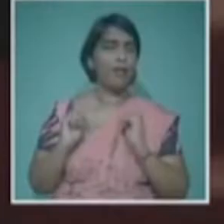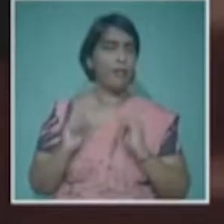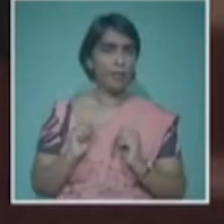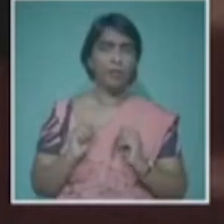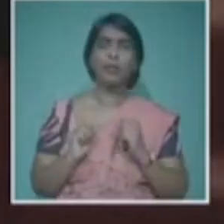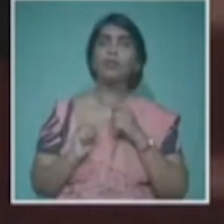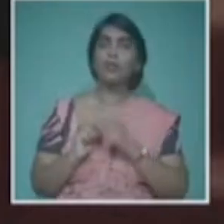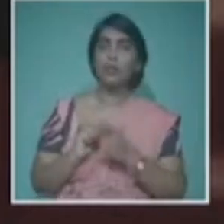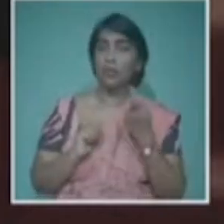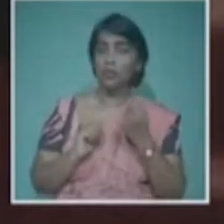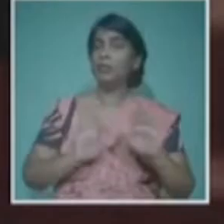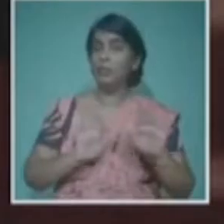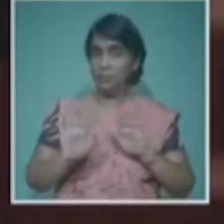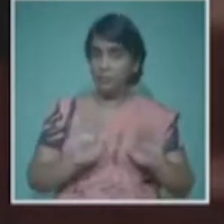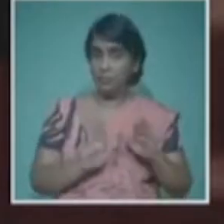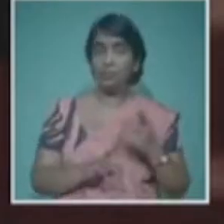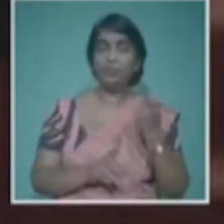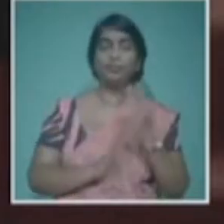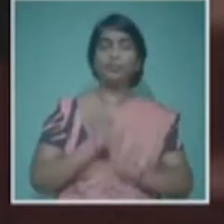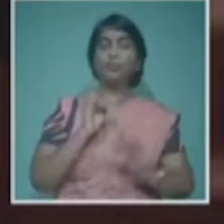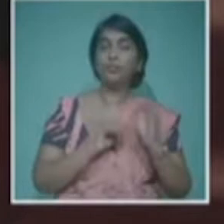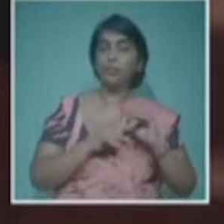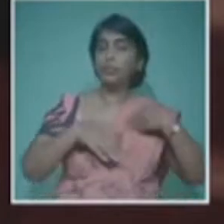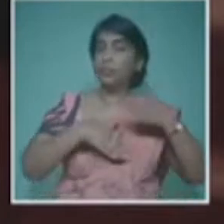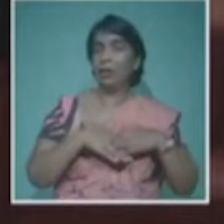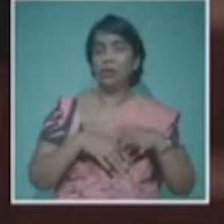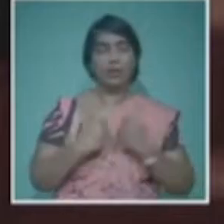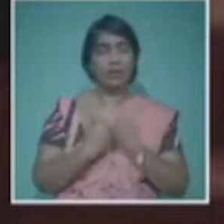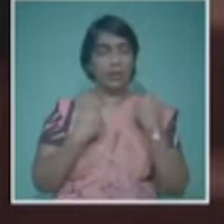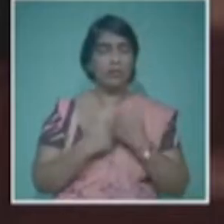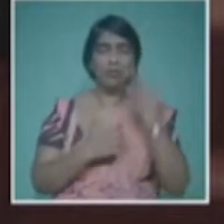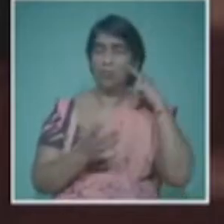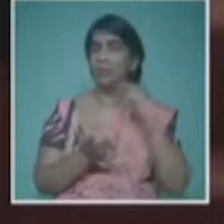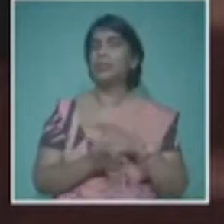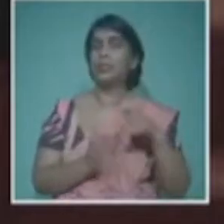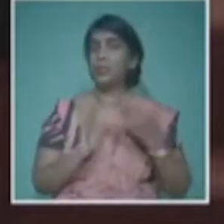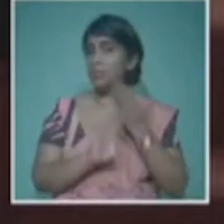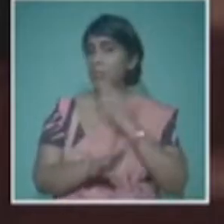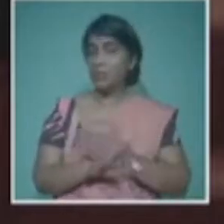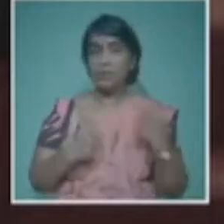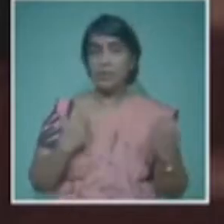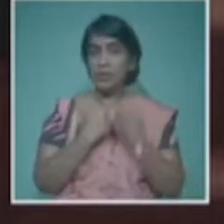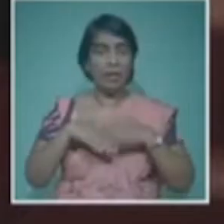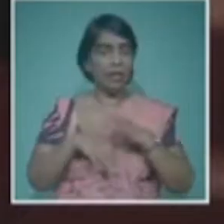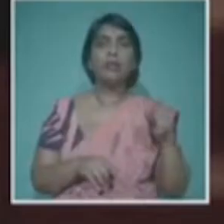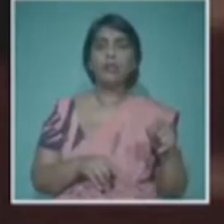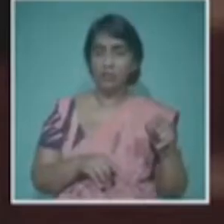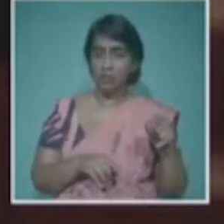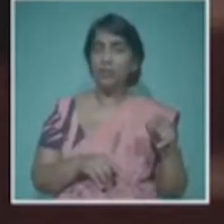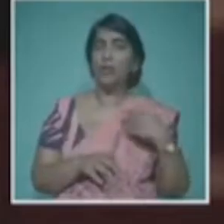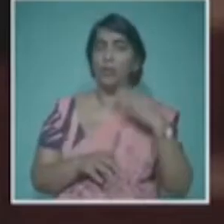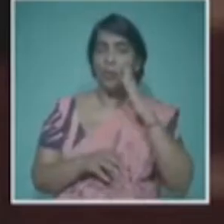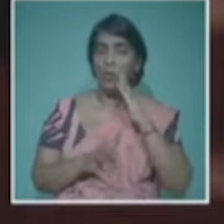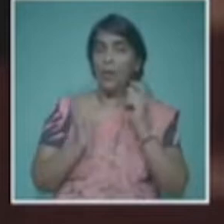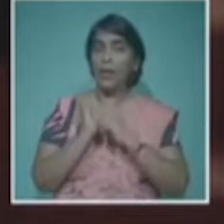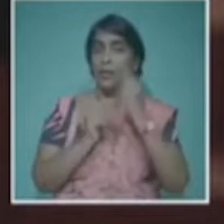මේ ආර්ථික කළමනාකරුවන් මුදල් අමාත්‍යවරයා මුහුණ දෙන දැවැන්ත අභියෝග. මේවා මේ මීට කලින් අභියෝග අතර තිබුණේ නැහැ. අපි විදේශයන්ට